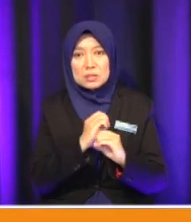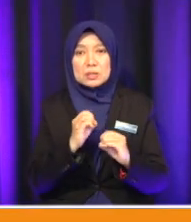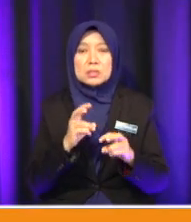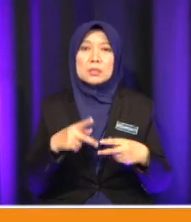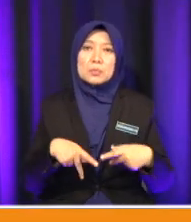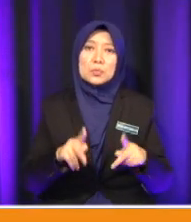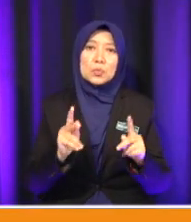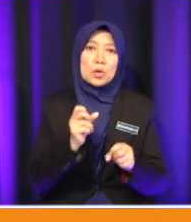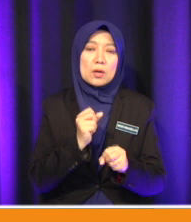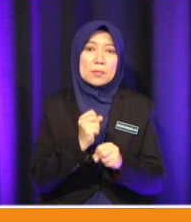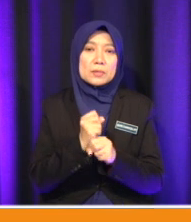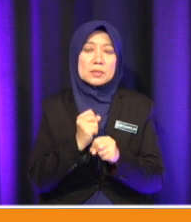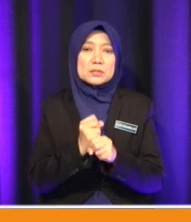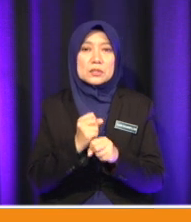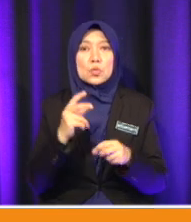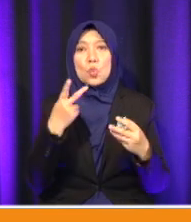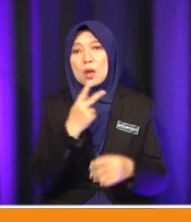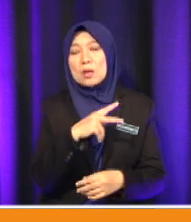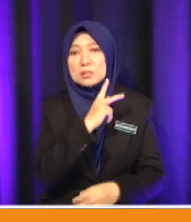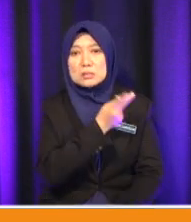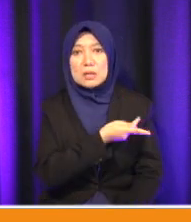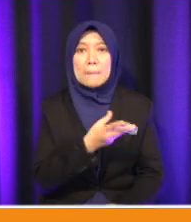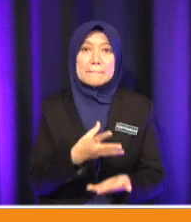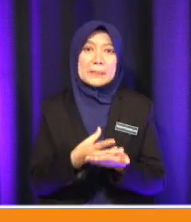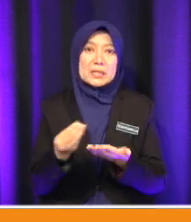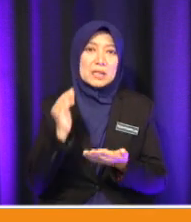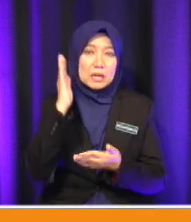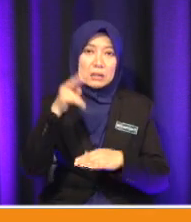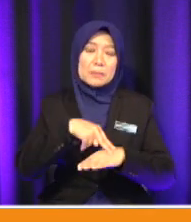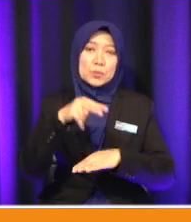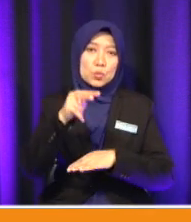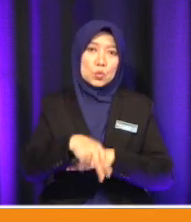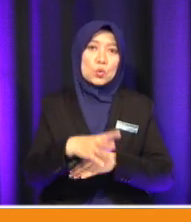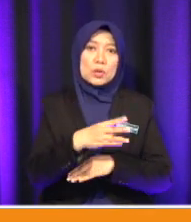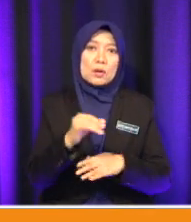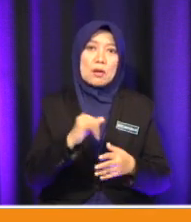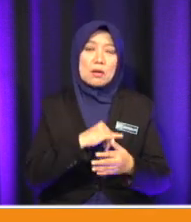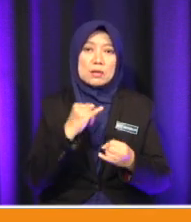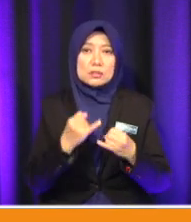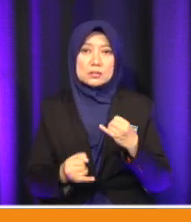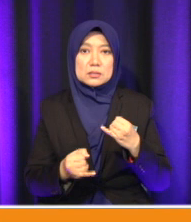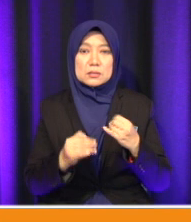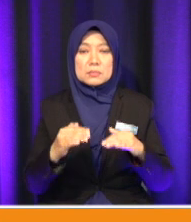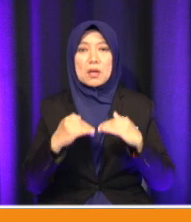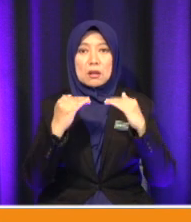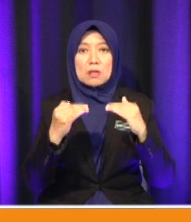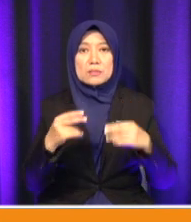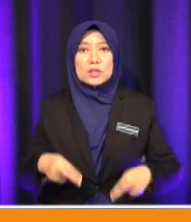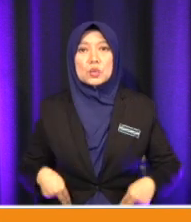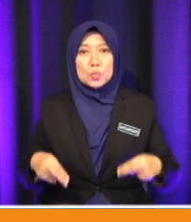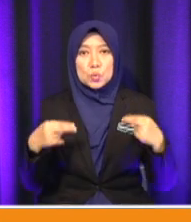menurun kuasa beli akan menurun dan akhirnya taraf hidup juga akan